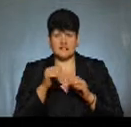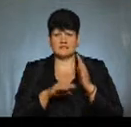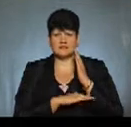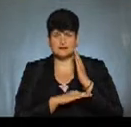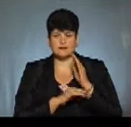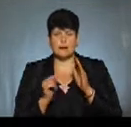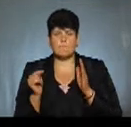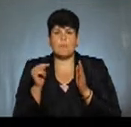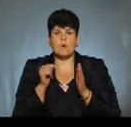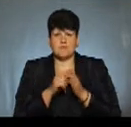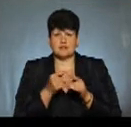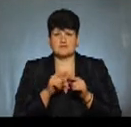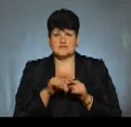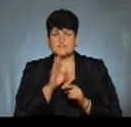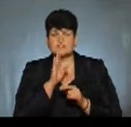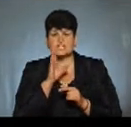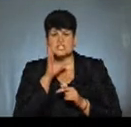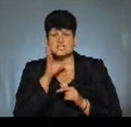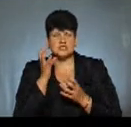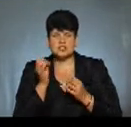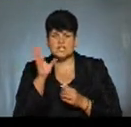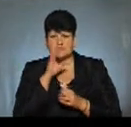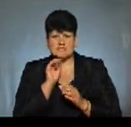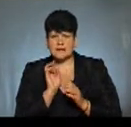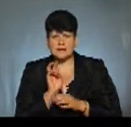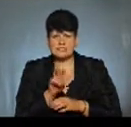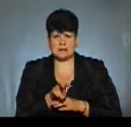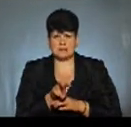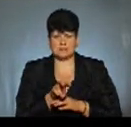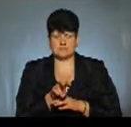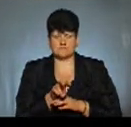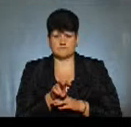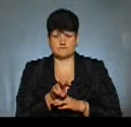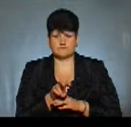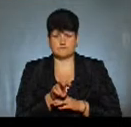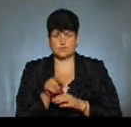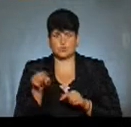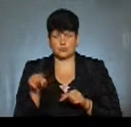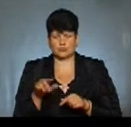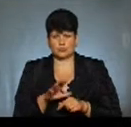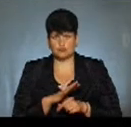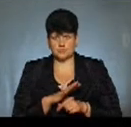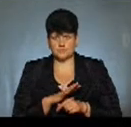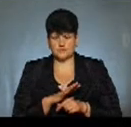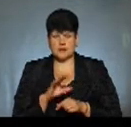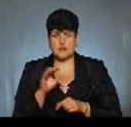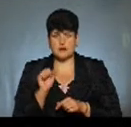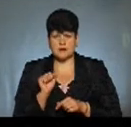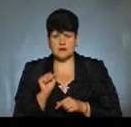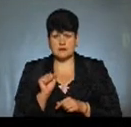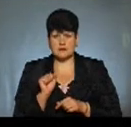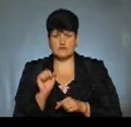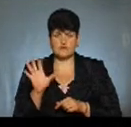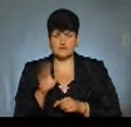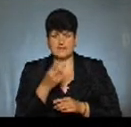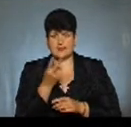цю хвилю, і дівчатка ще не встигли зайти, отут були, а вони всі